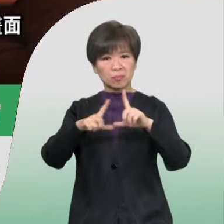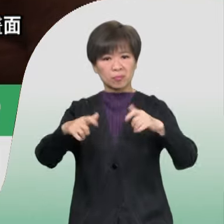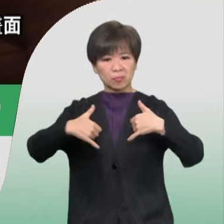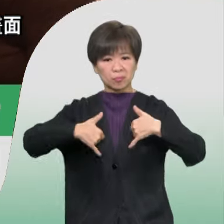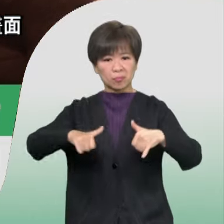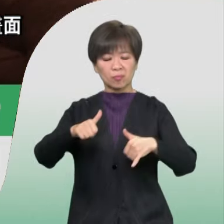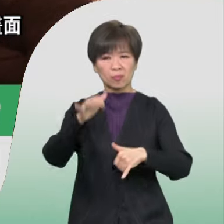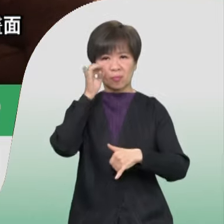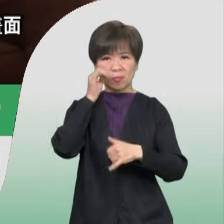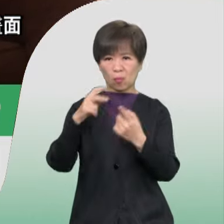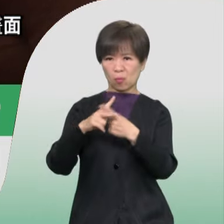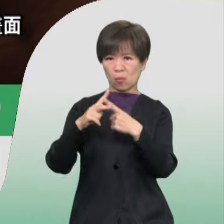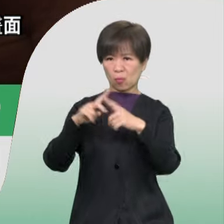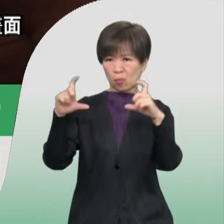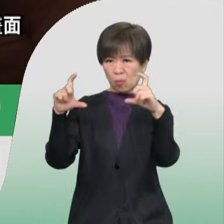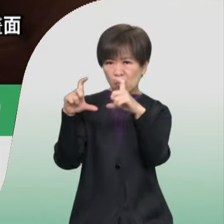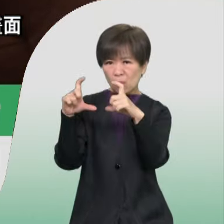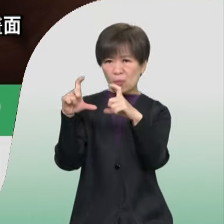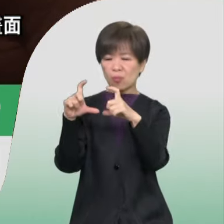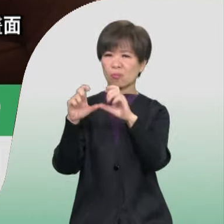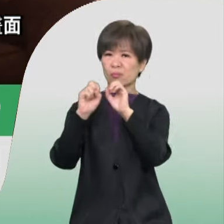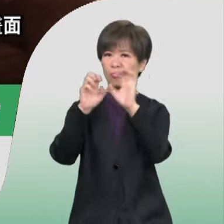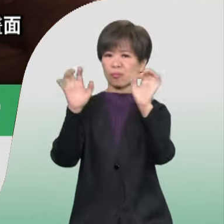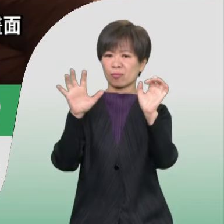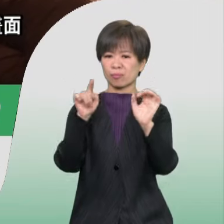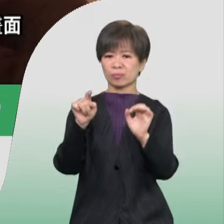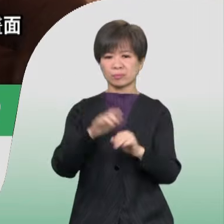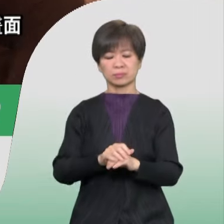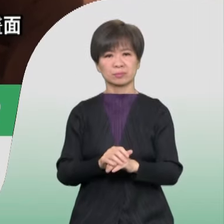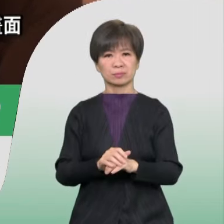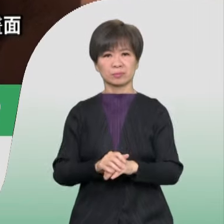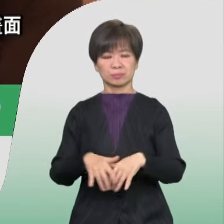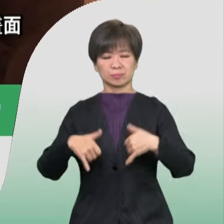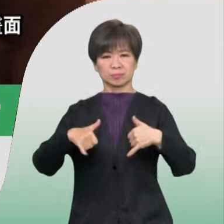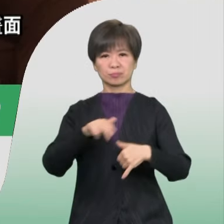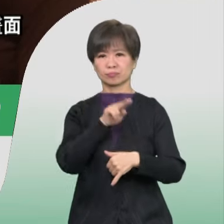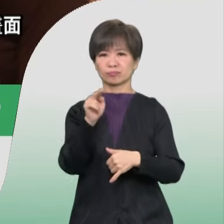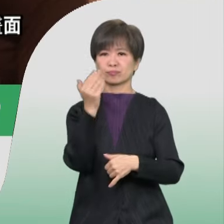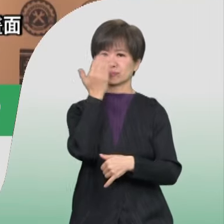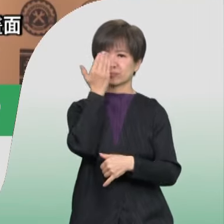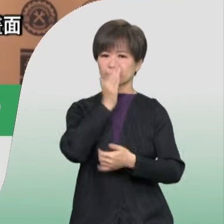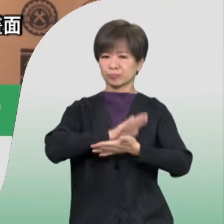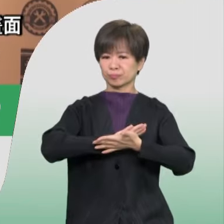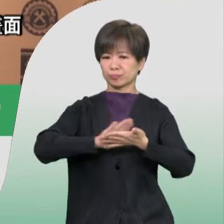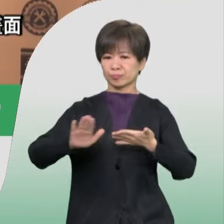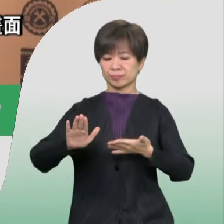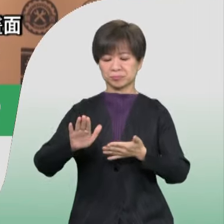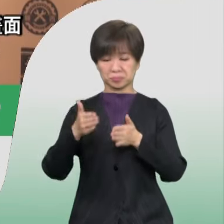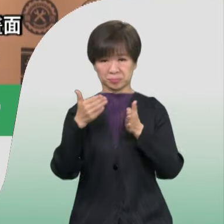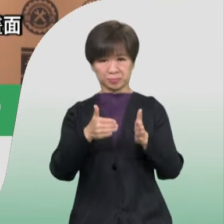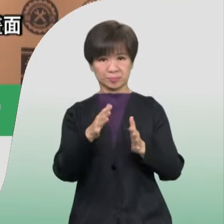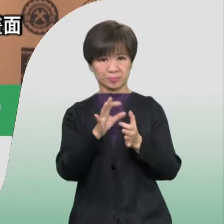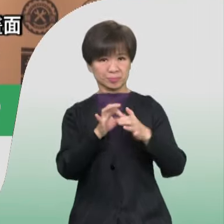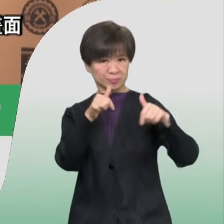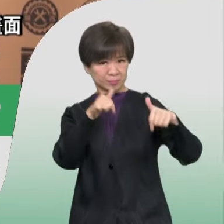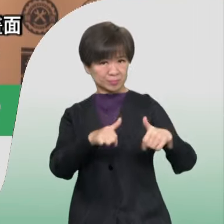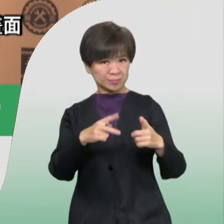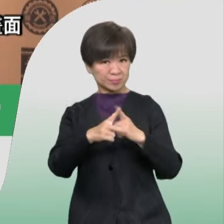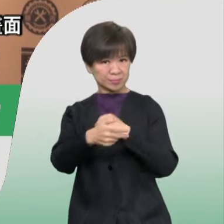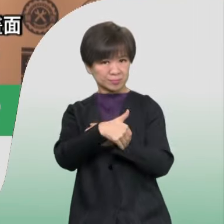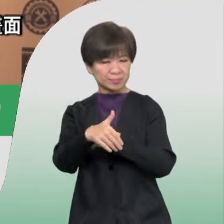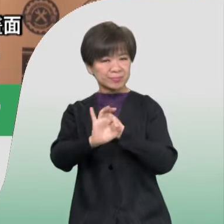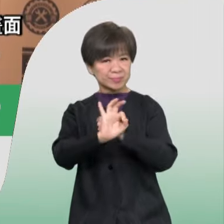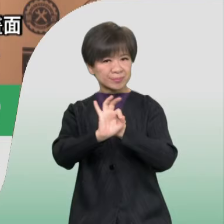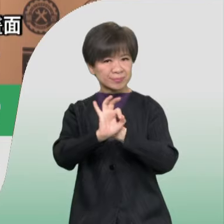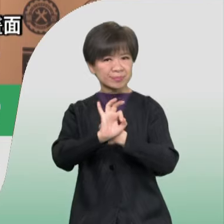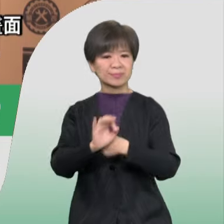到有色有奖的扛棒，按照时期的建设，就喊下强力所结，所以县的关系下中小镇推动色扛棒计